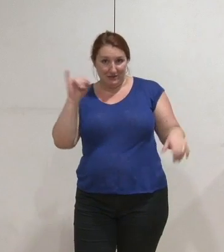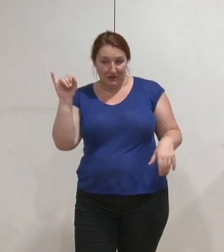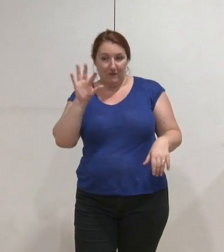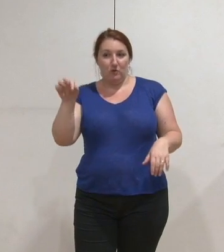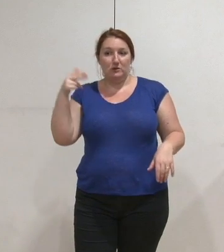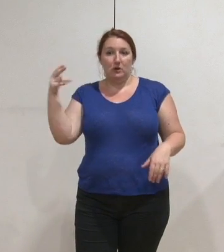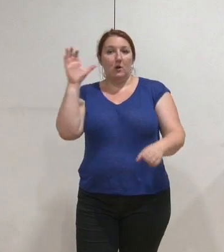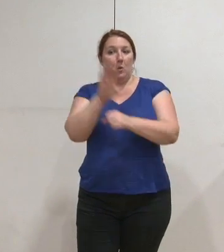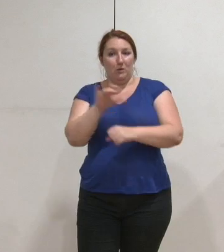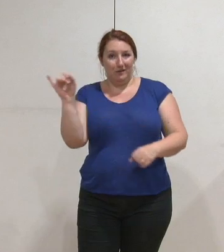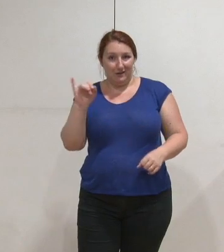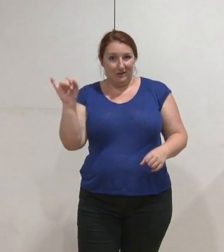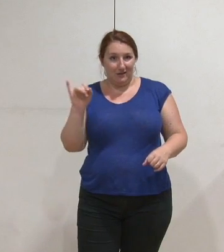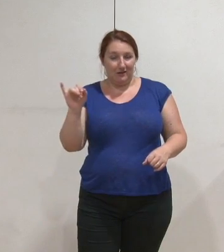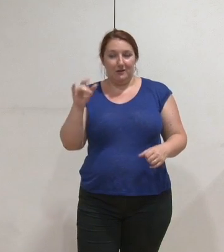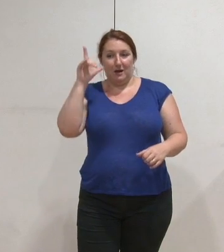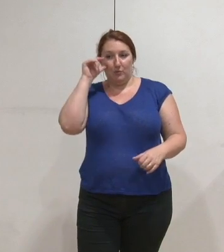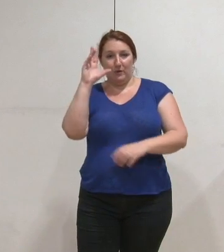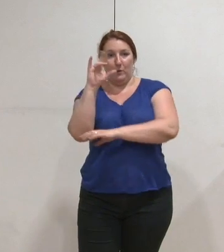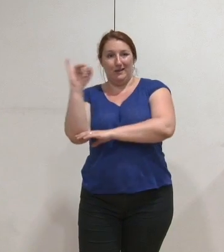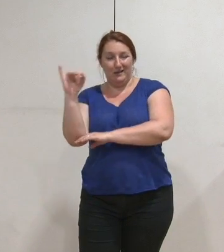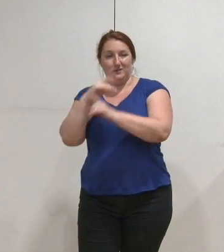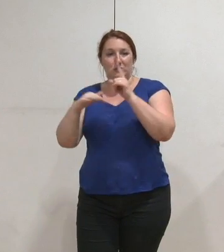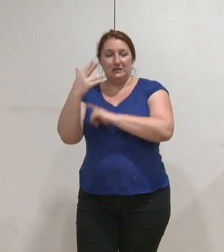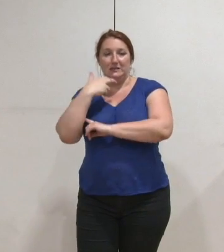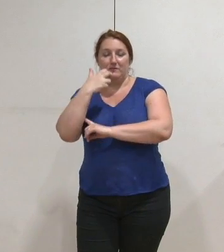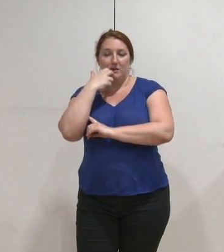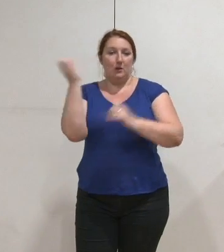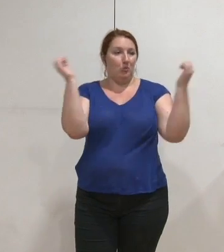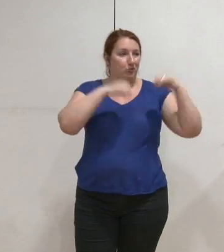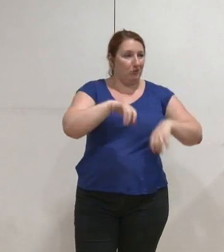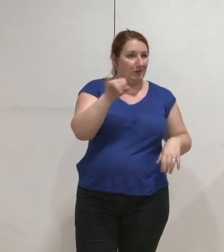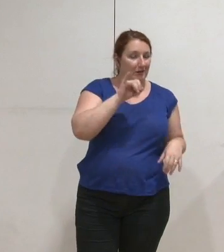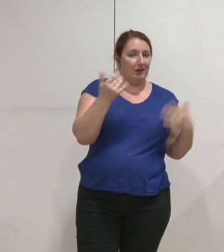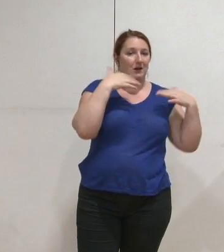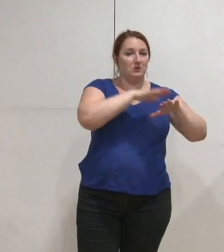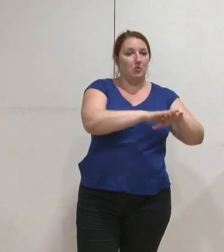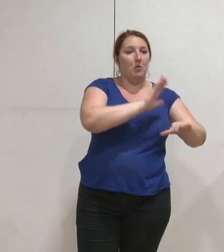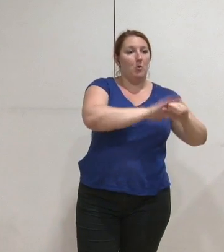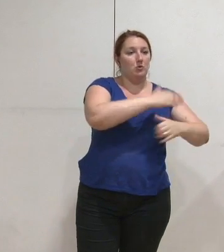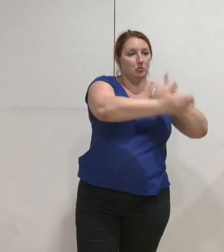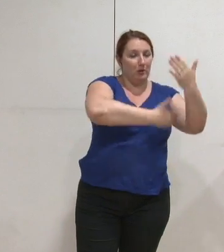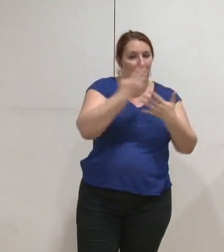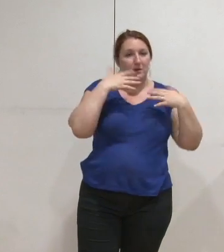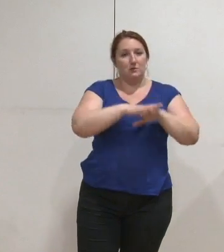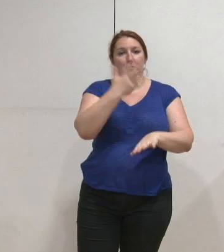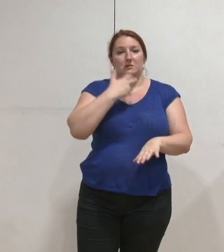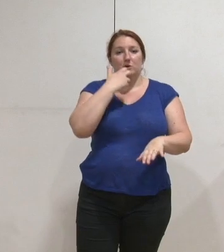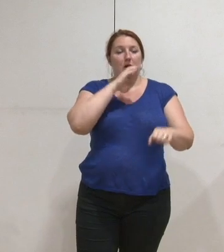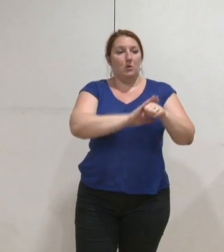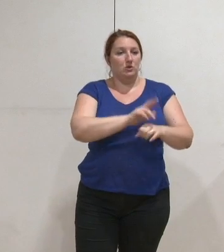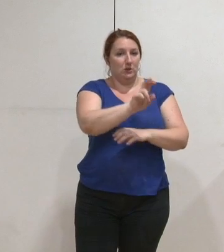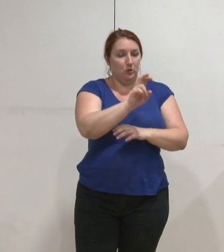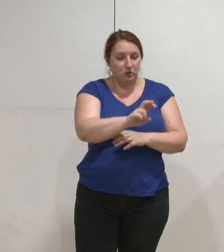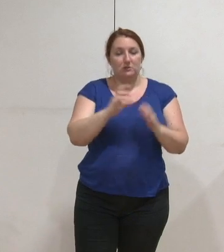National qui vote contre républicain UD sociéé civile qui vote pour rassemblement de gauche et de progrès rassemblement citoyen de la gauche et